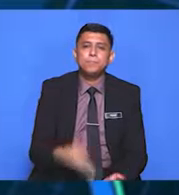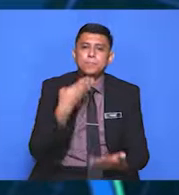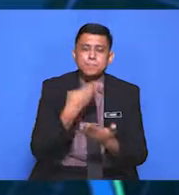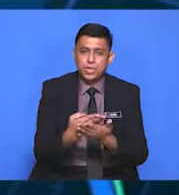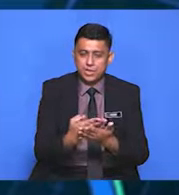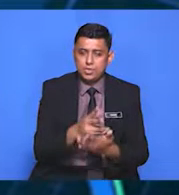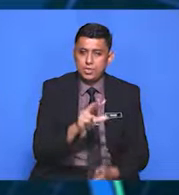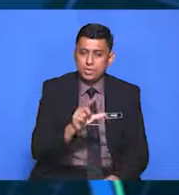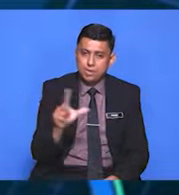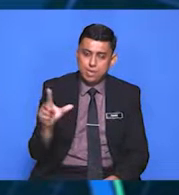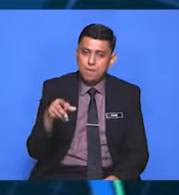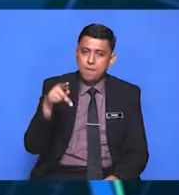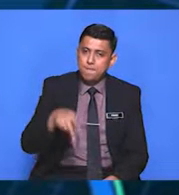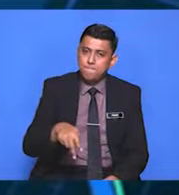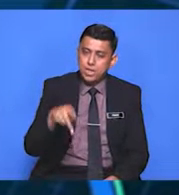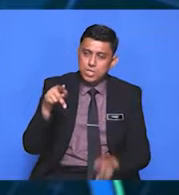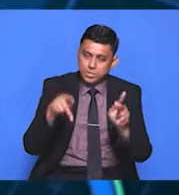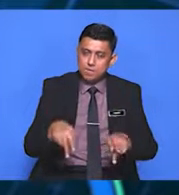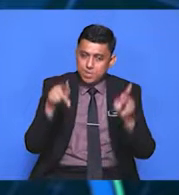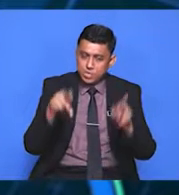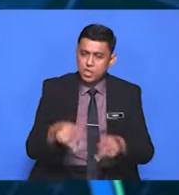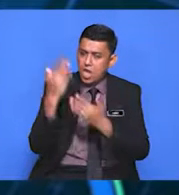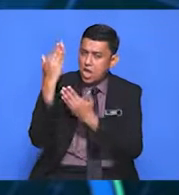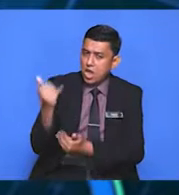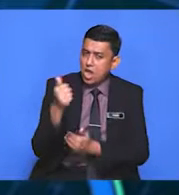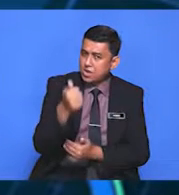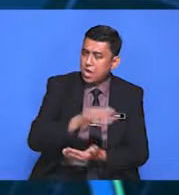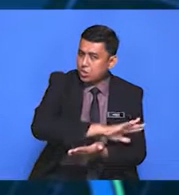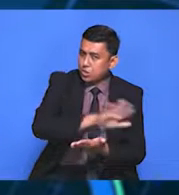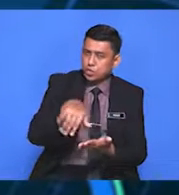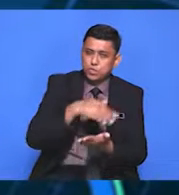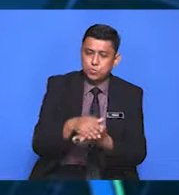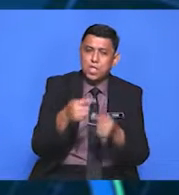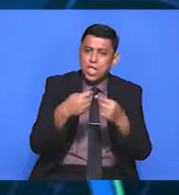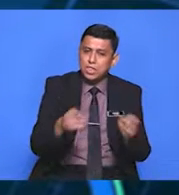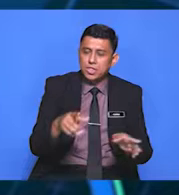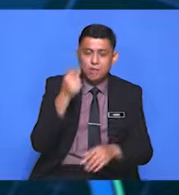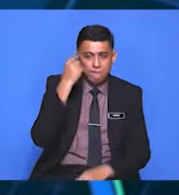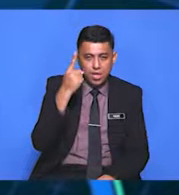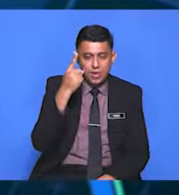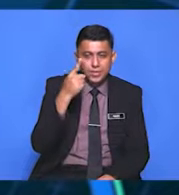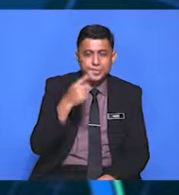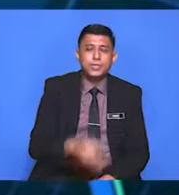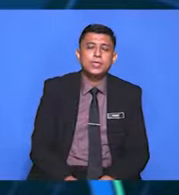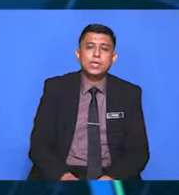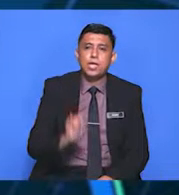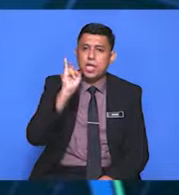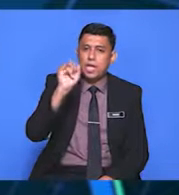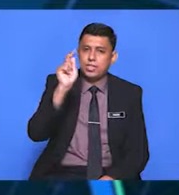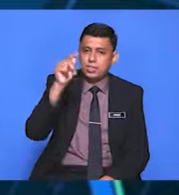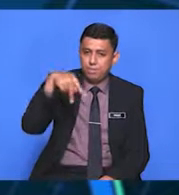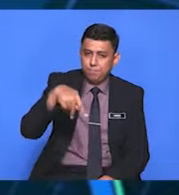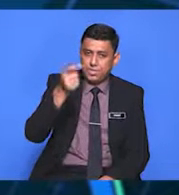Baiklah, pelajar-pelajar. Cikgu berharap anda semua telah faham mengenai inflasi